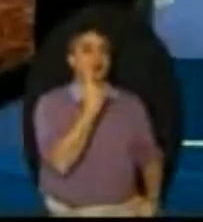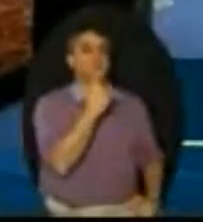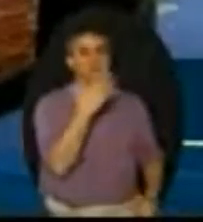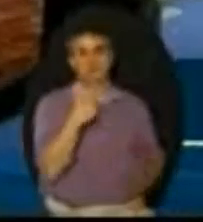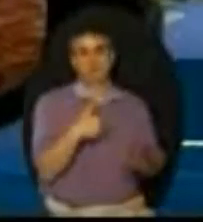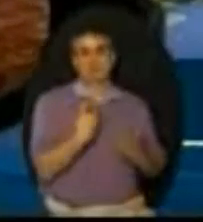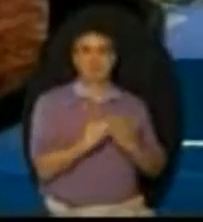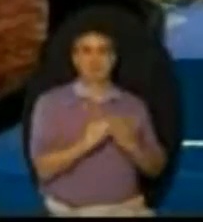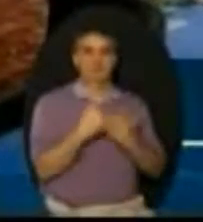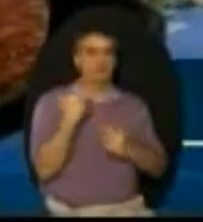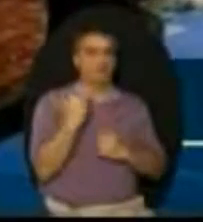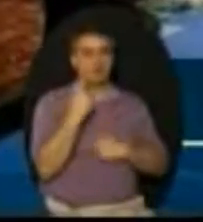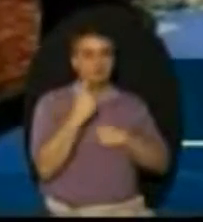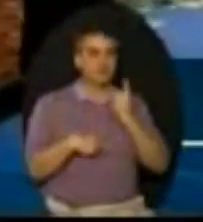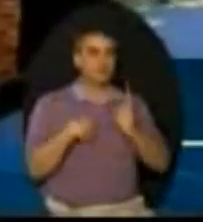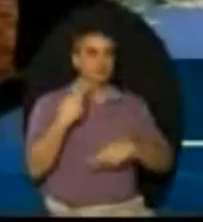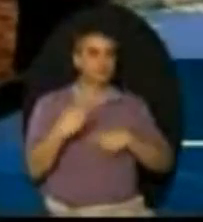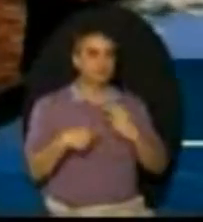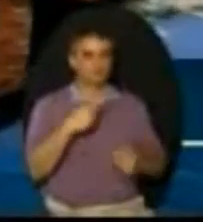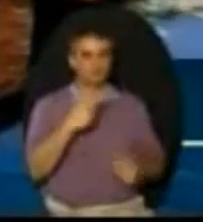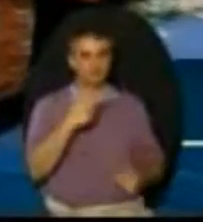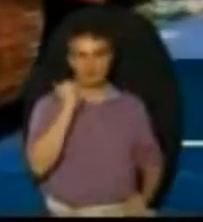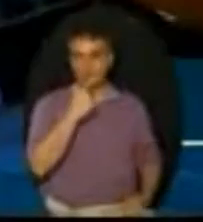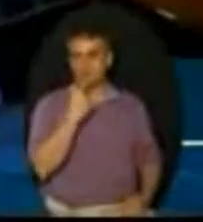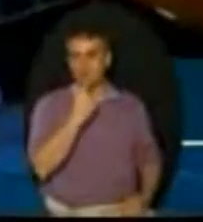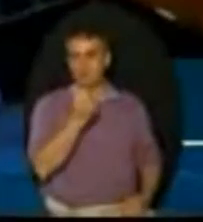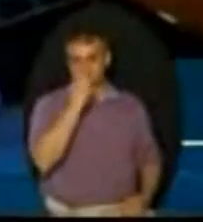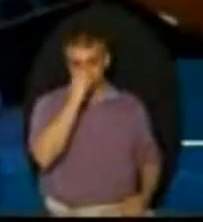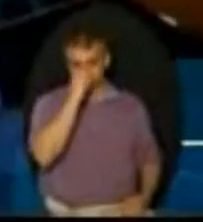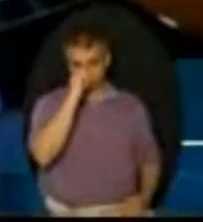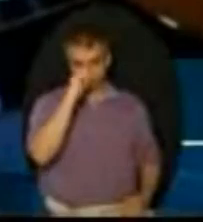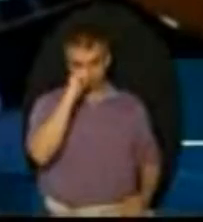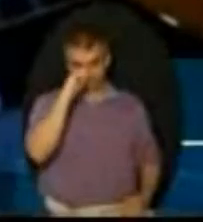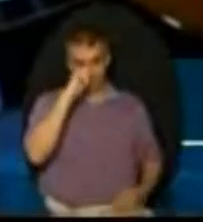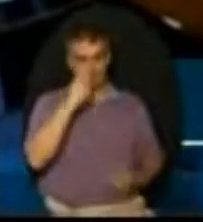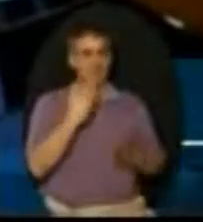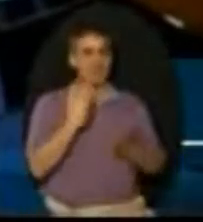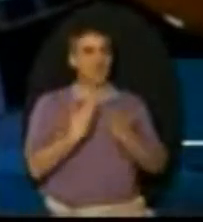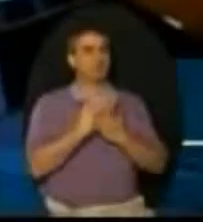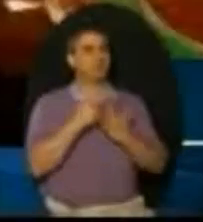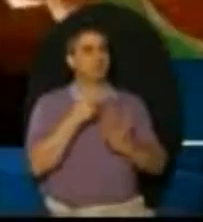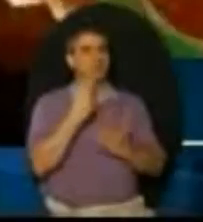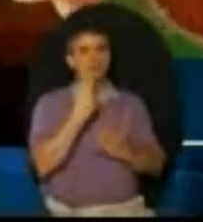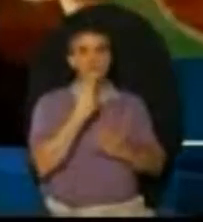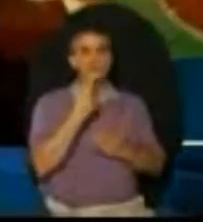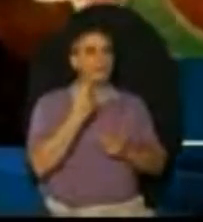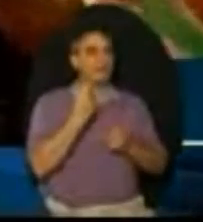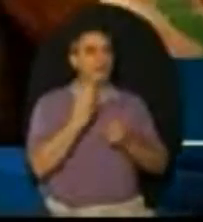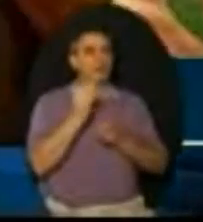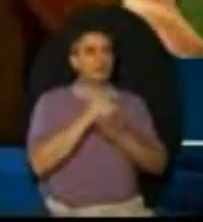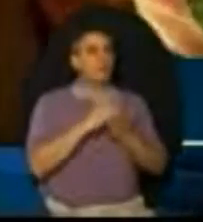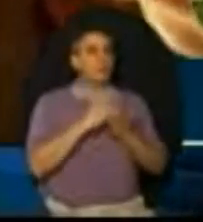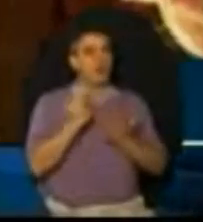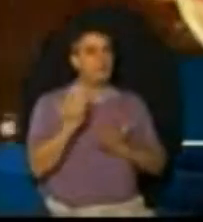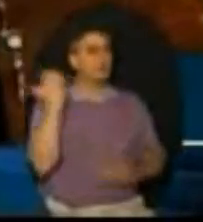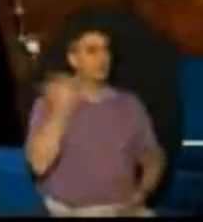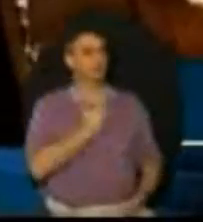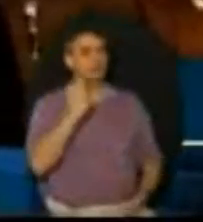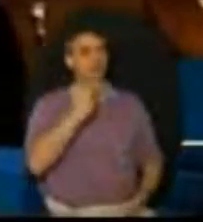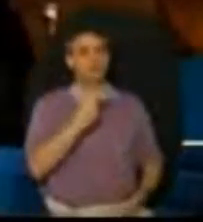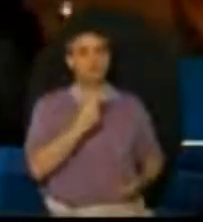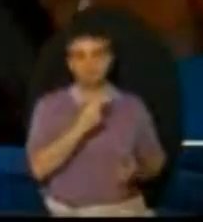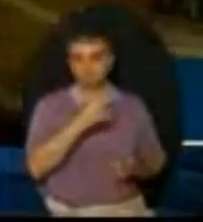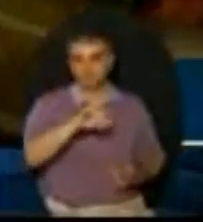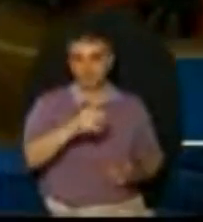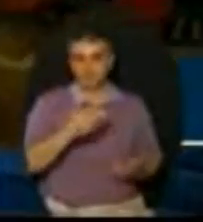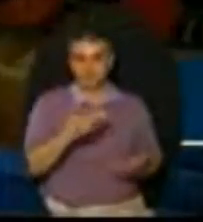ההצעה שמתגלגלת כל הזמן. אבל אתמול פורסם בחדשות 2 דוח של הכלכלן הראשי. בעצם כמה כסף הולך להכניס הקזינו הזה למדינה? כי